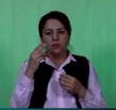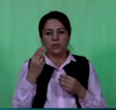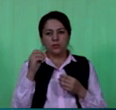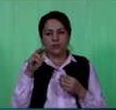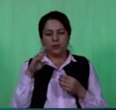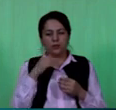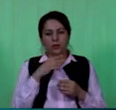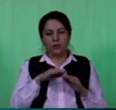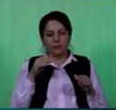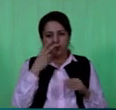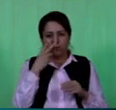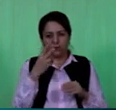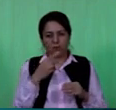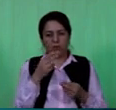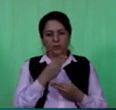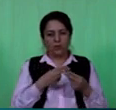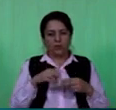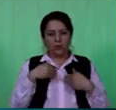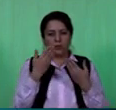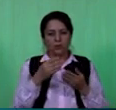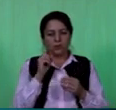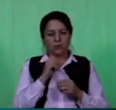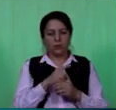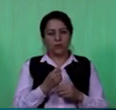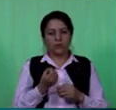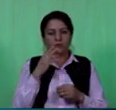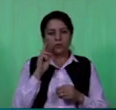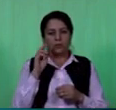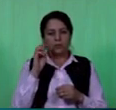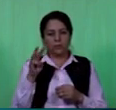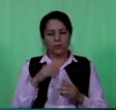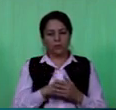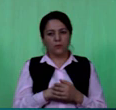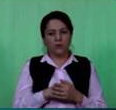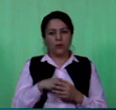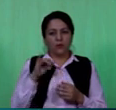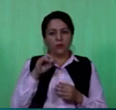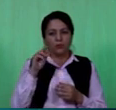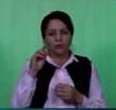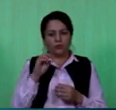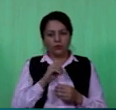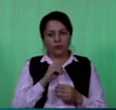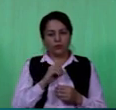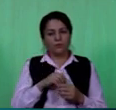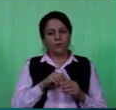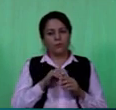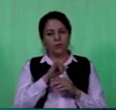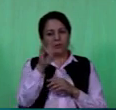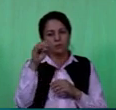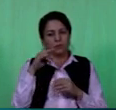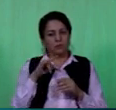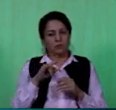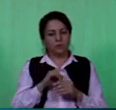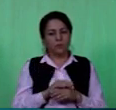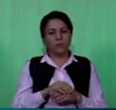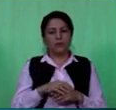внимательно на чертеж к данной задачи сколько километров уже прилетел самолет совершенно